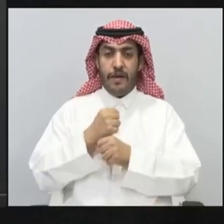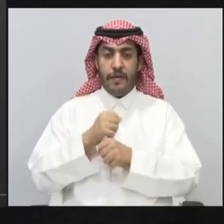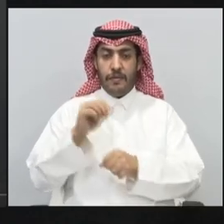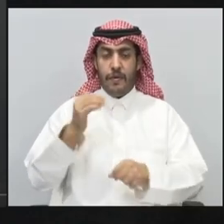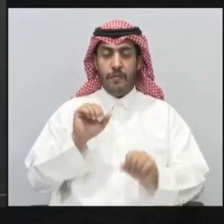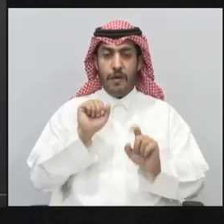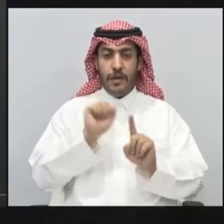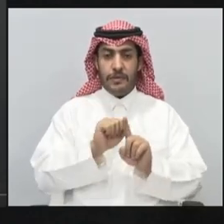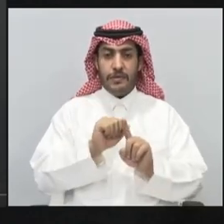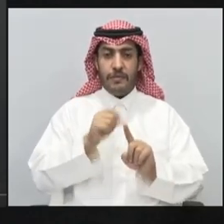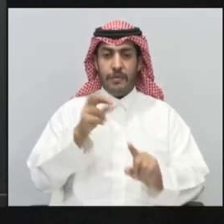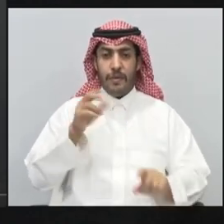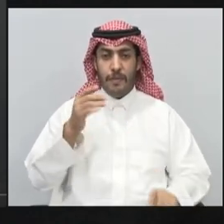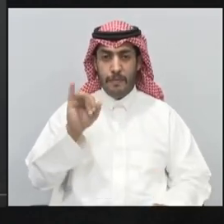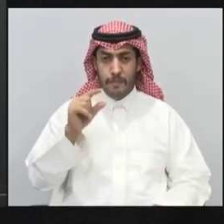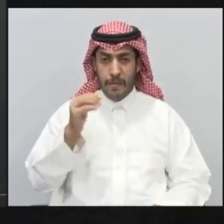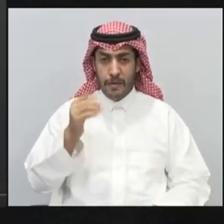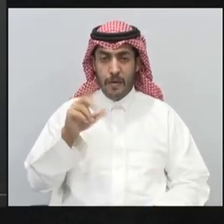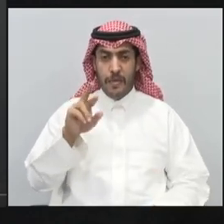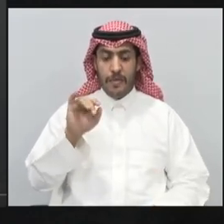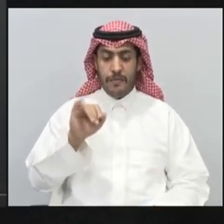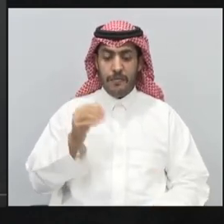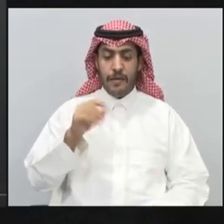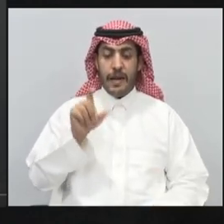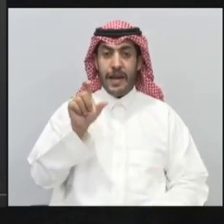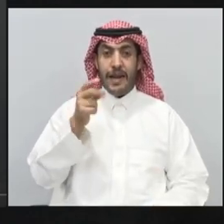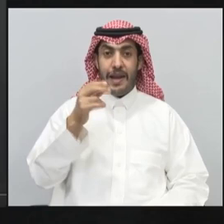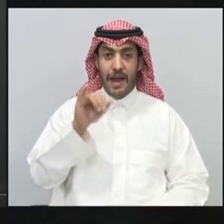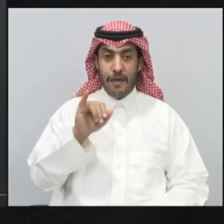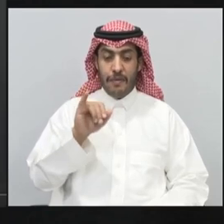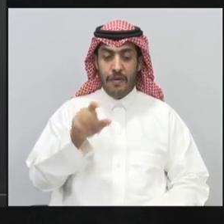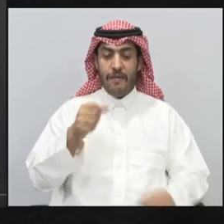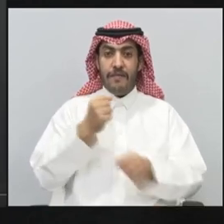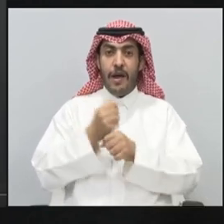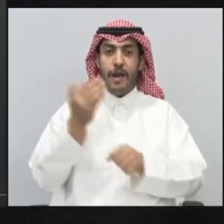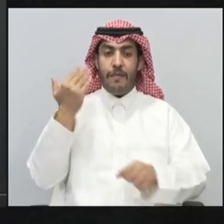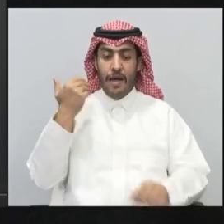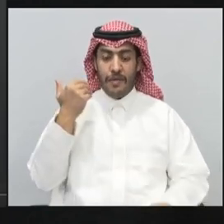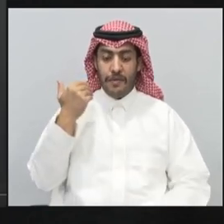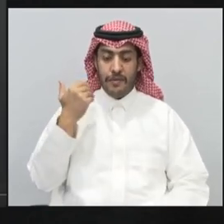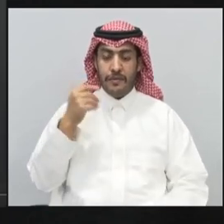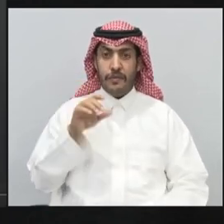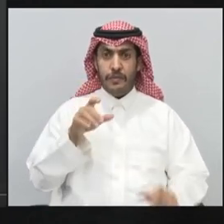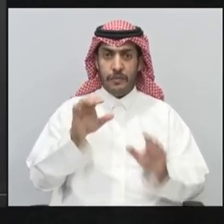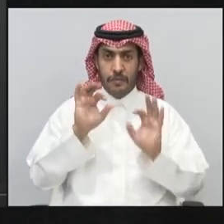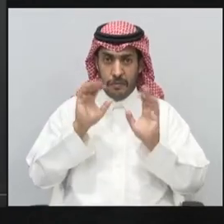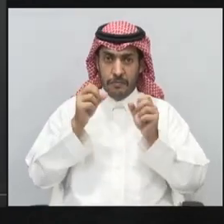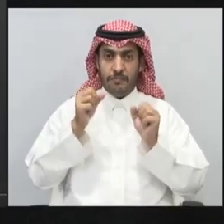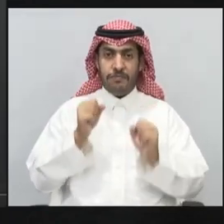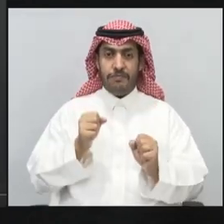والمخصوص بالمدح او الذم لاحظ معي هنا نعمه فعل ماض جامد